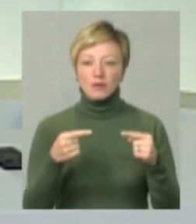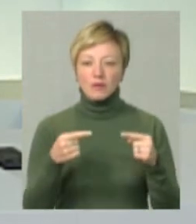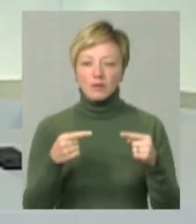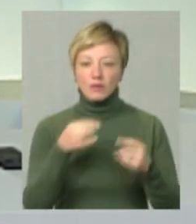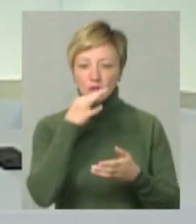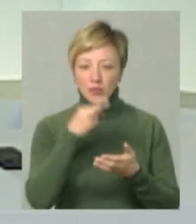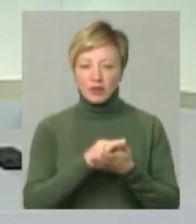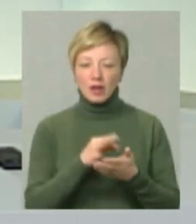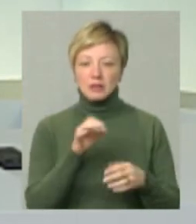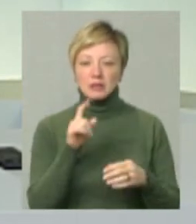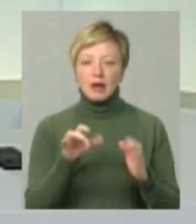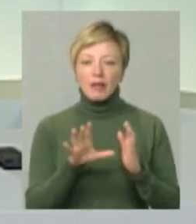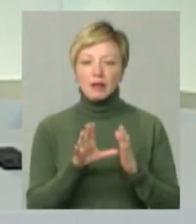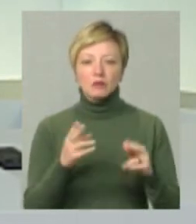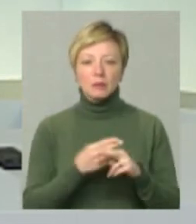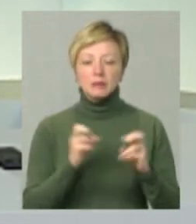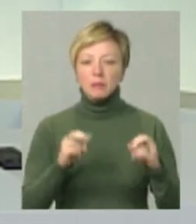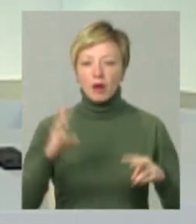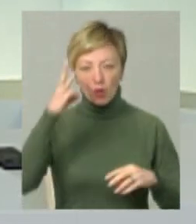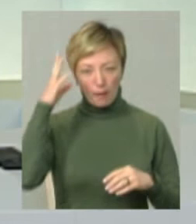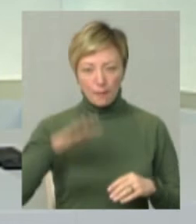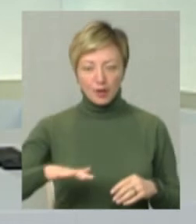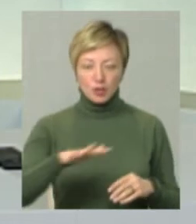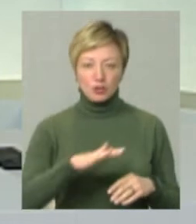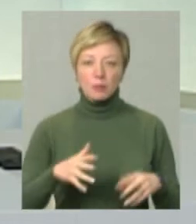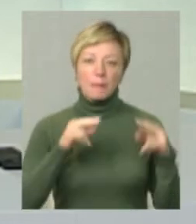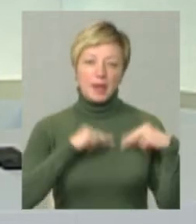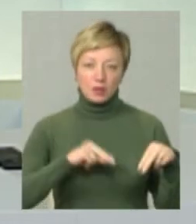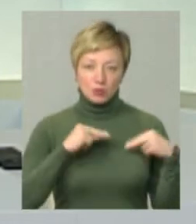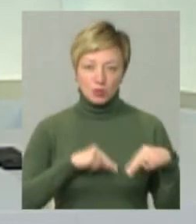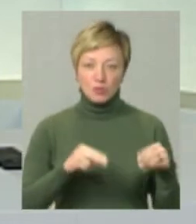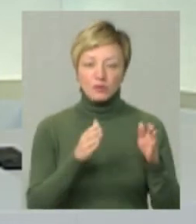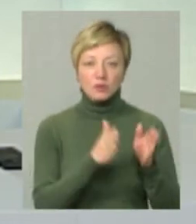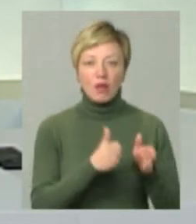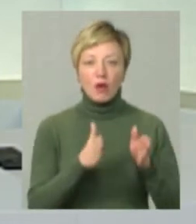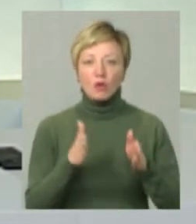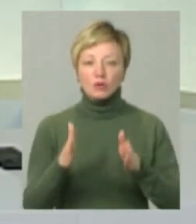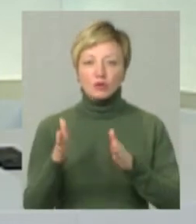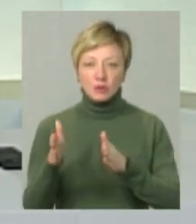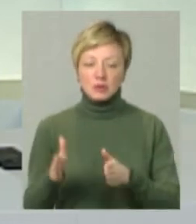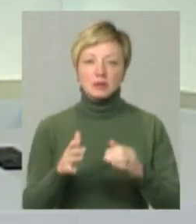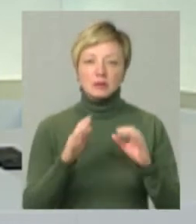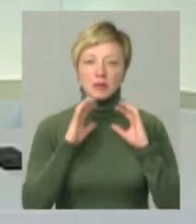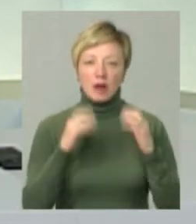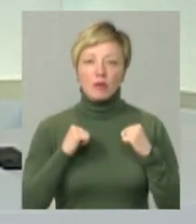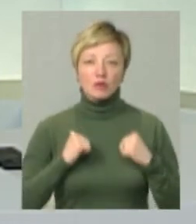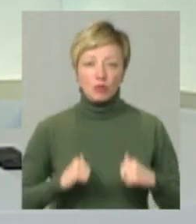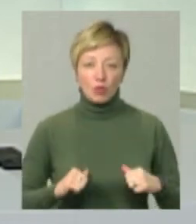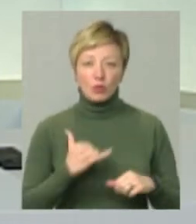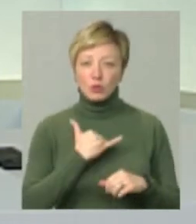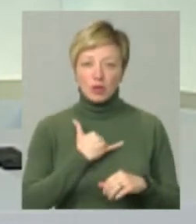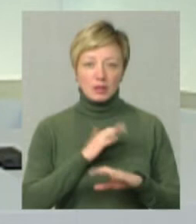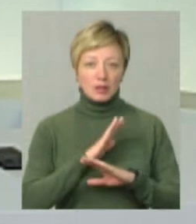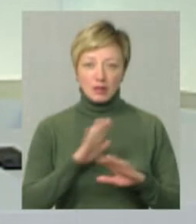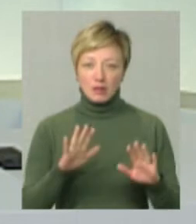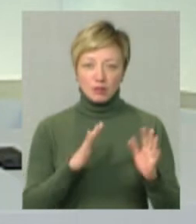відповідає за енергетичну безпеку Хмельниччини, ми працюємо в злагодженому режимі, зберігаємо спокій, оскільки в нас